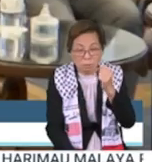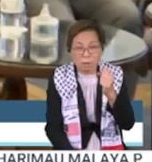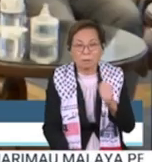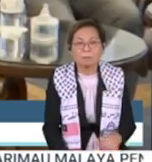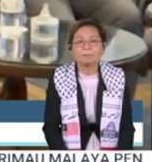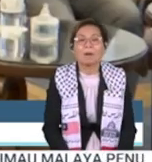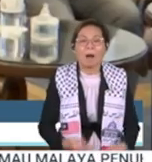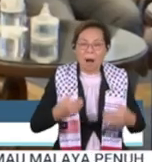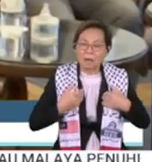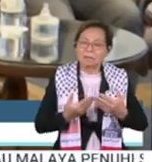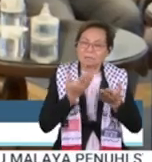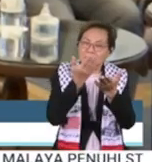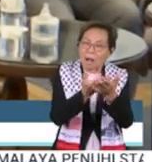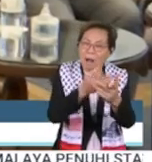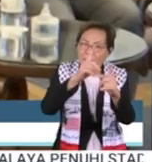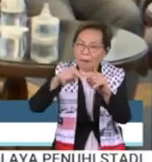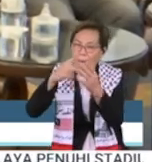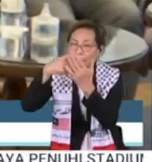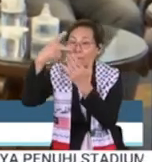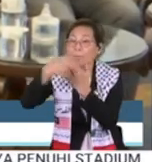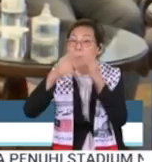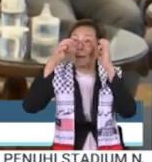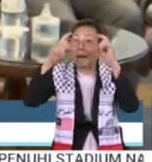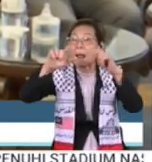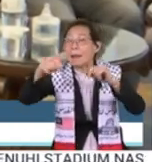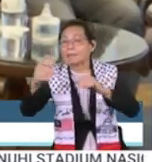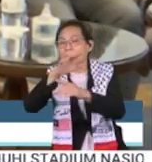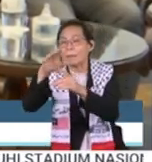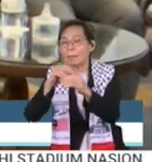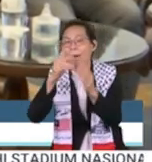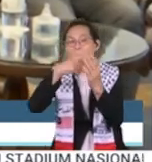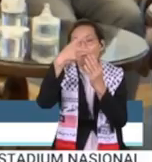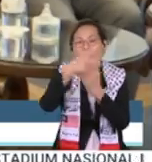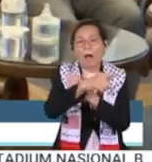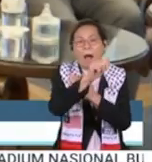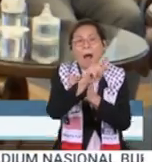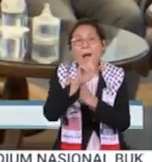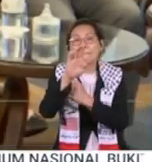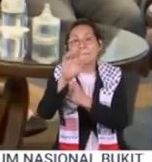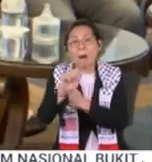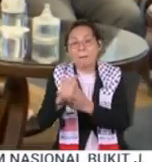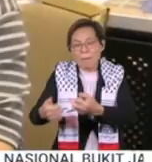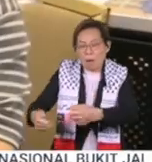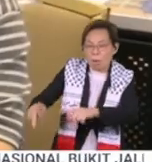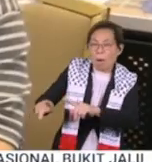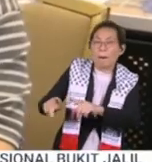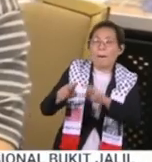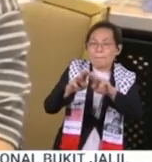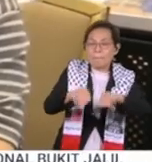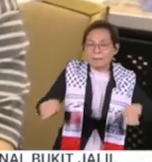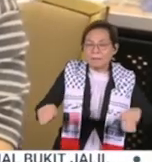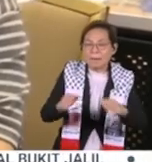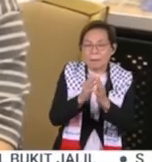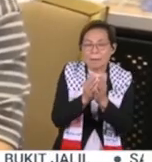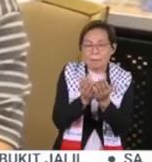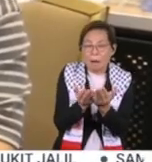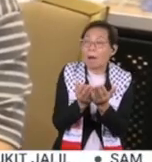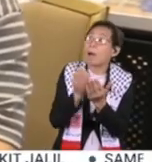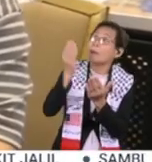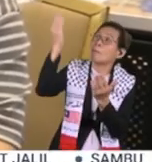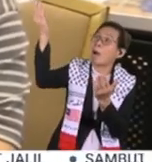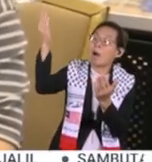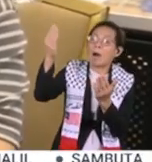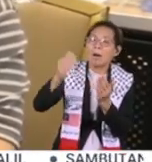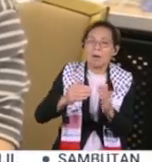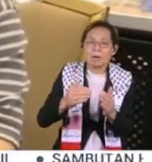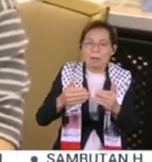Berhad itu turut menawarkan pelbagai program pendidikan lain termasuk program Arba'ah. Ia memberi peluang kepada pelajar Tahfiz melanjutkan pengajian ke peringkat